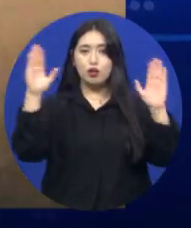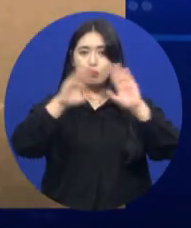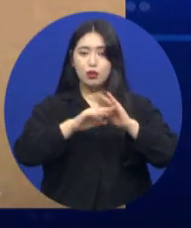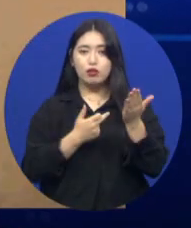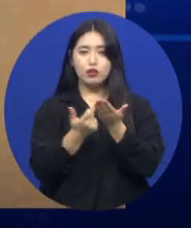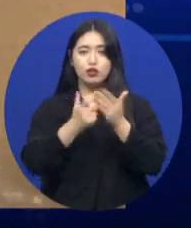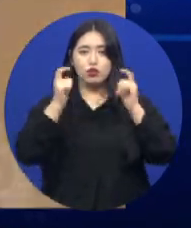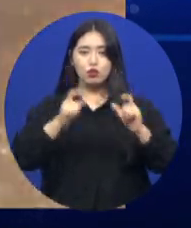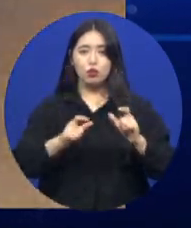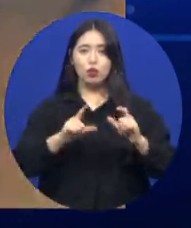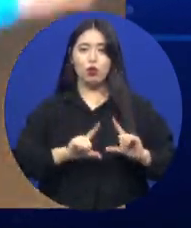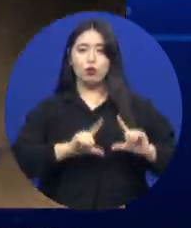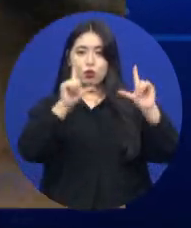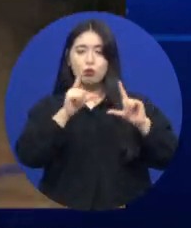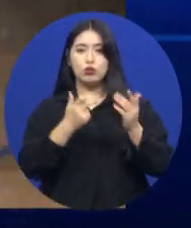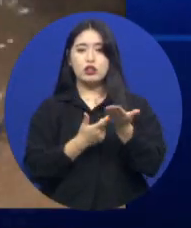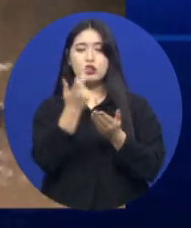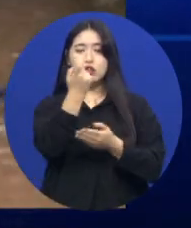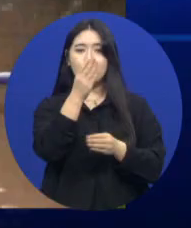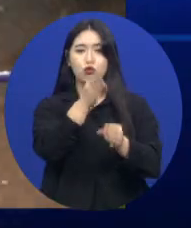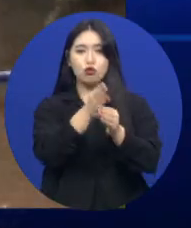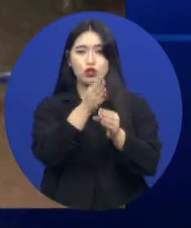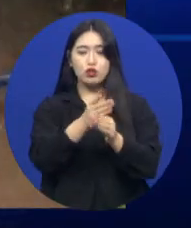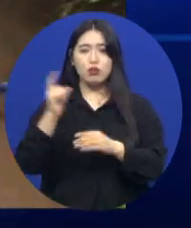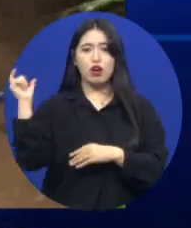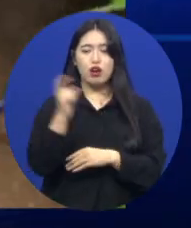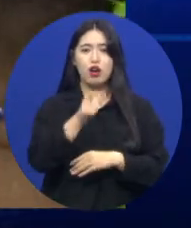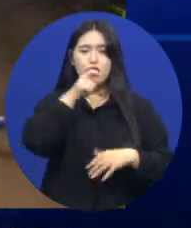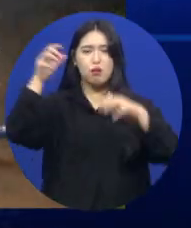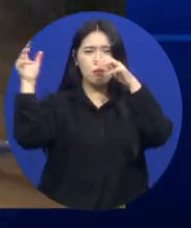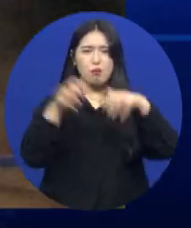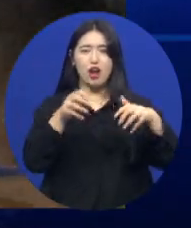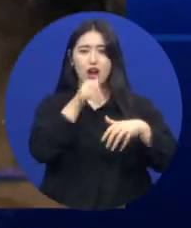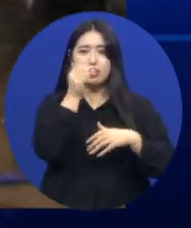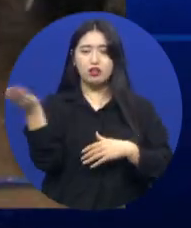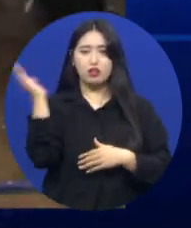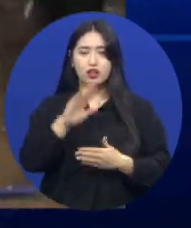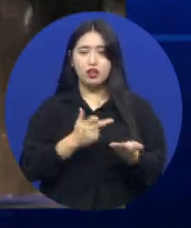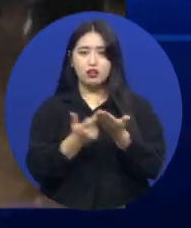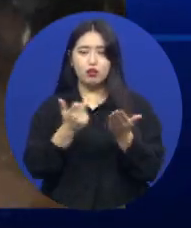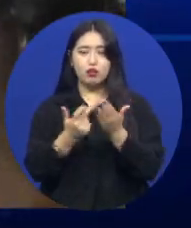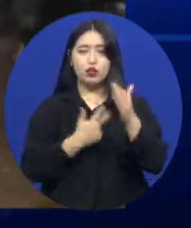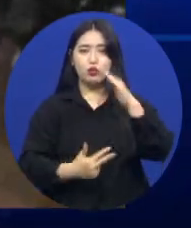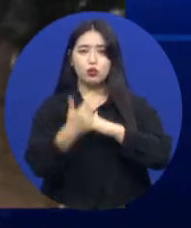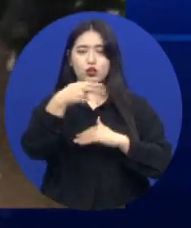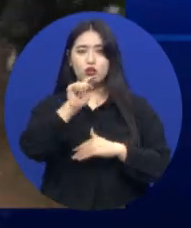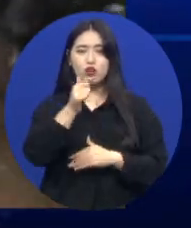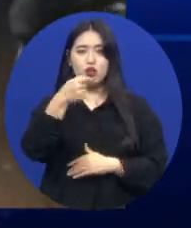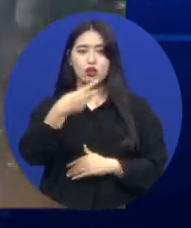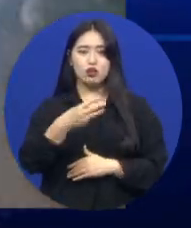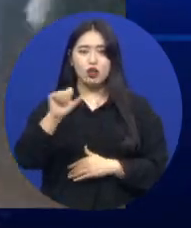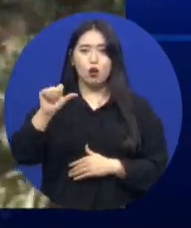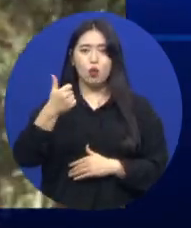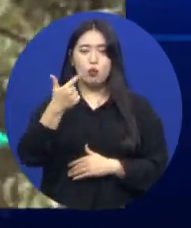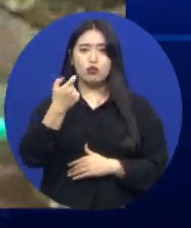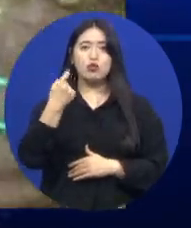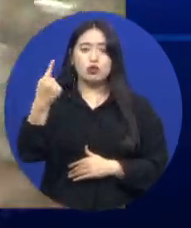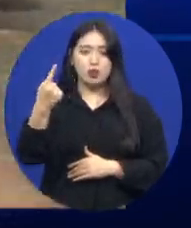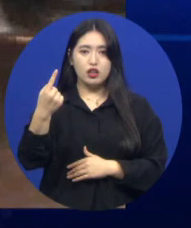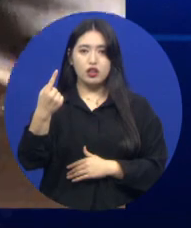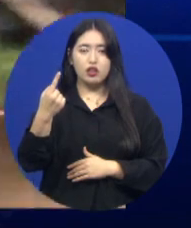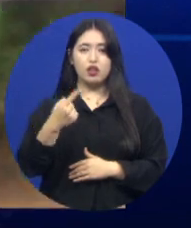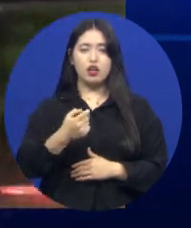제주도 동부와 한라산을 중심으로 강한 비가 내렸는데요 제주시 조천읍 선흘리 위해 561